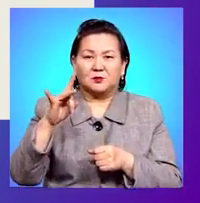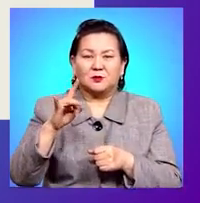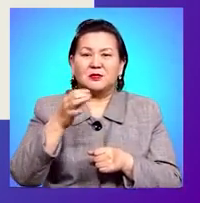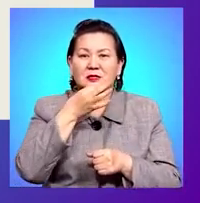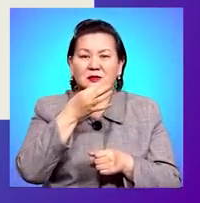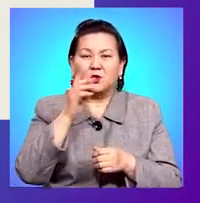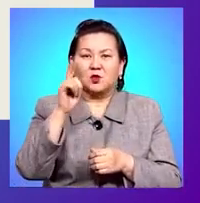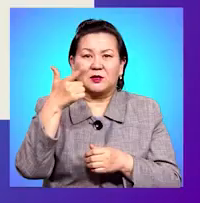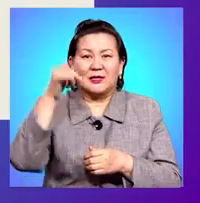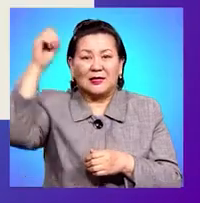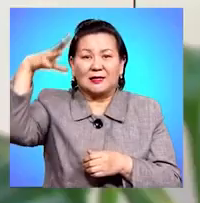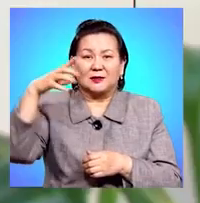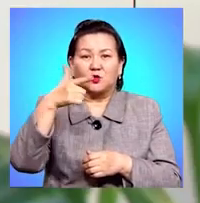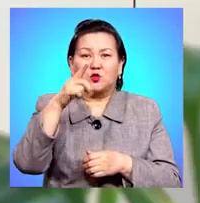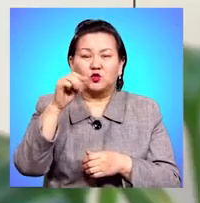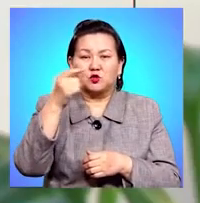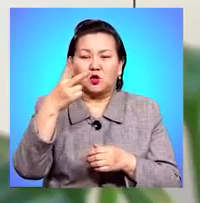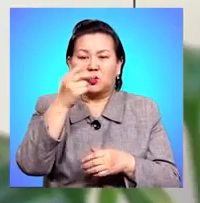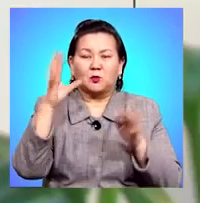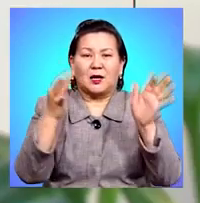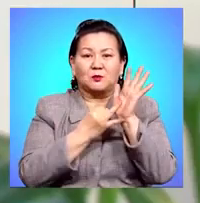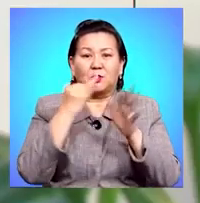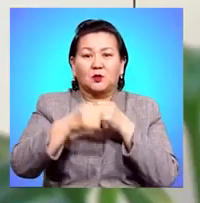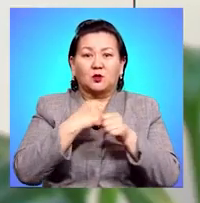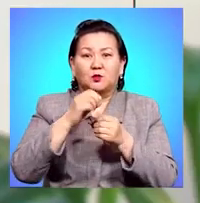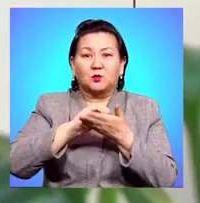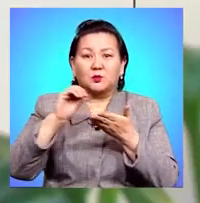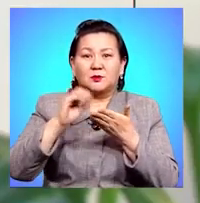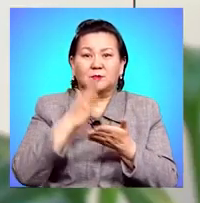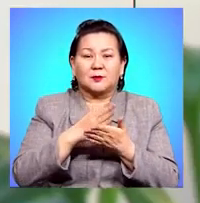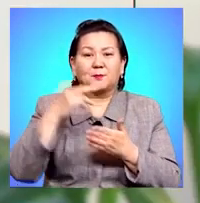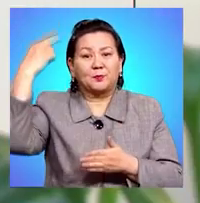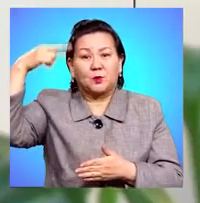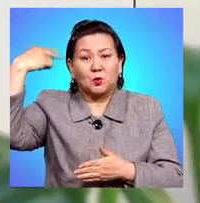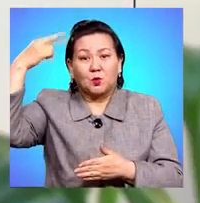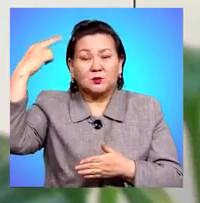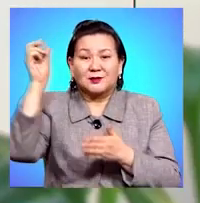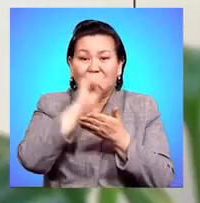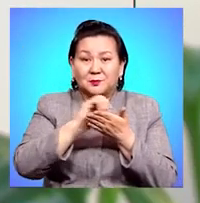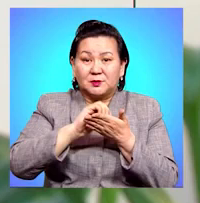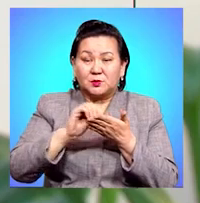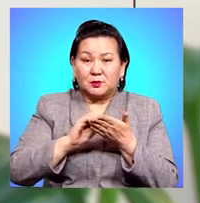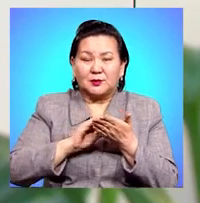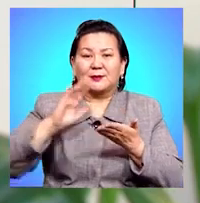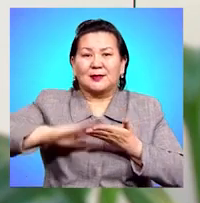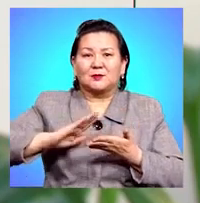онд бүртгэгдсэн байна. Ингээд эдгээр дурсгал төчгүүдээ танилцуулъя.